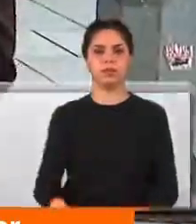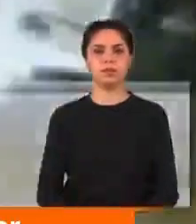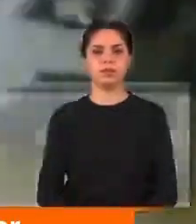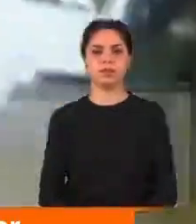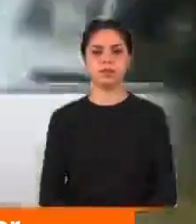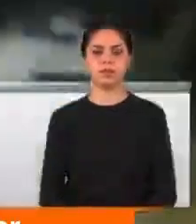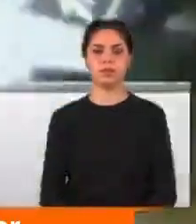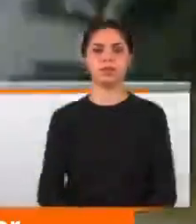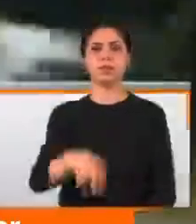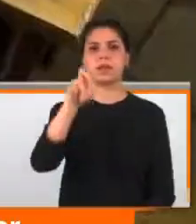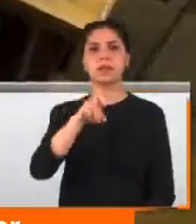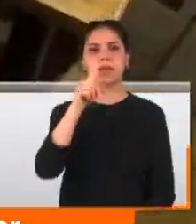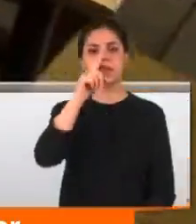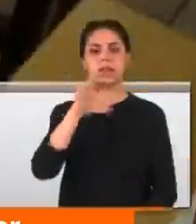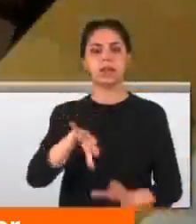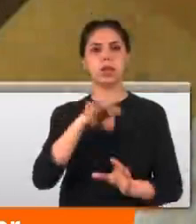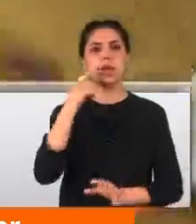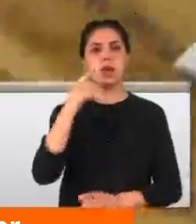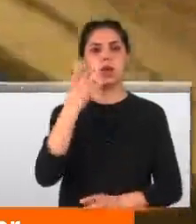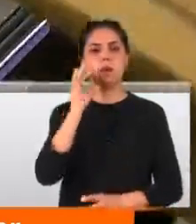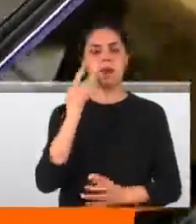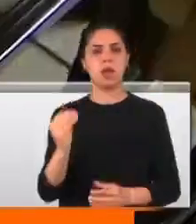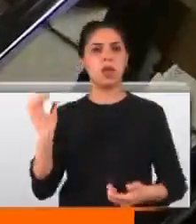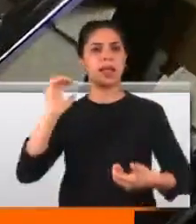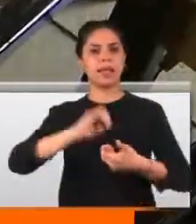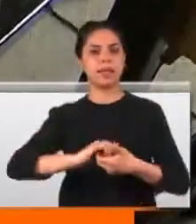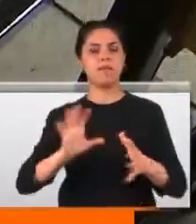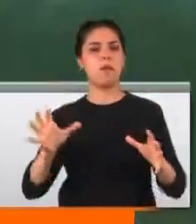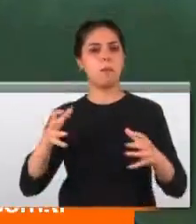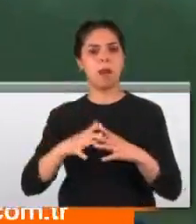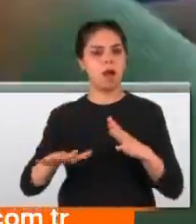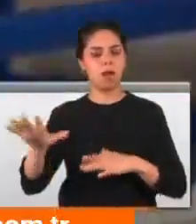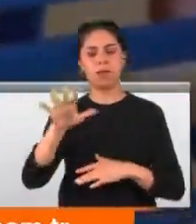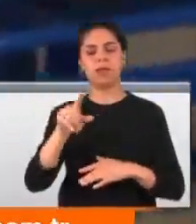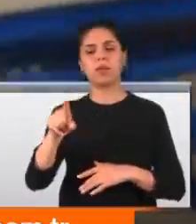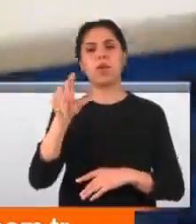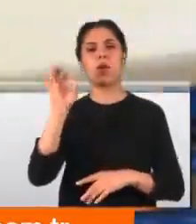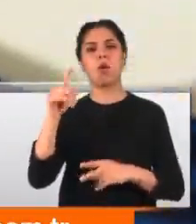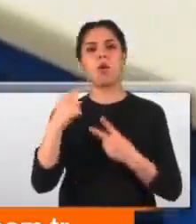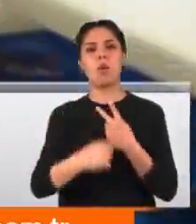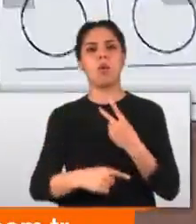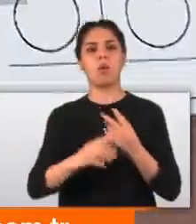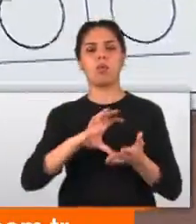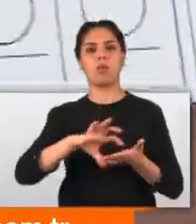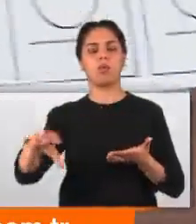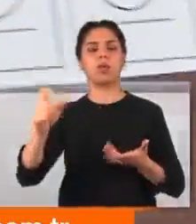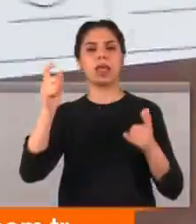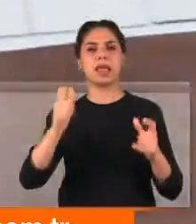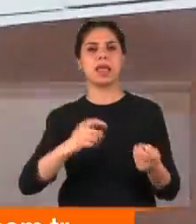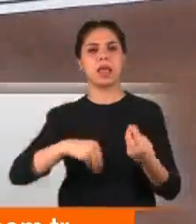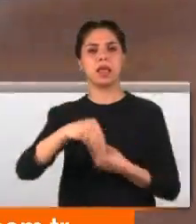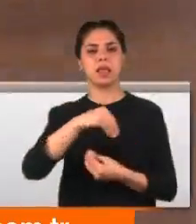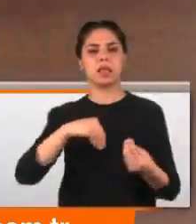8 Nisan'da kurayla belirlenen ittifakların ve partilerin oy pusulasındaki yerleri de değişti Cumhur